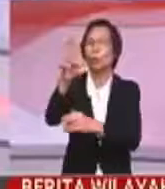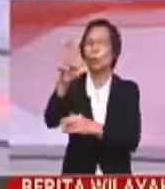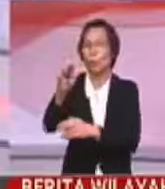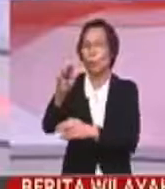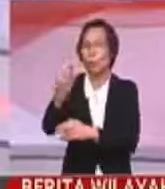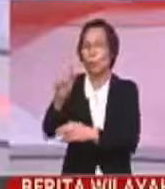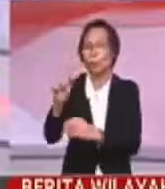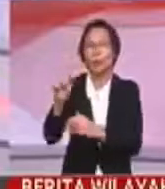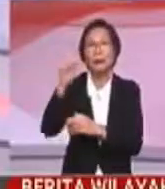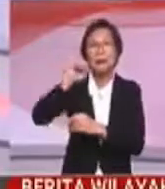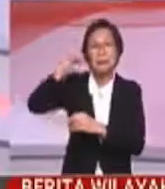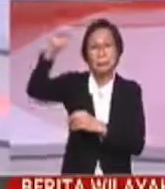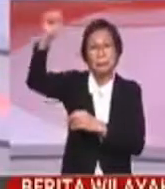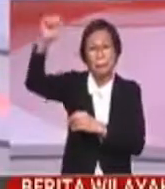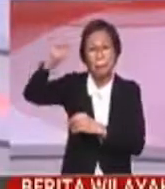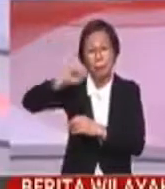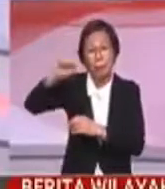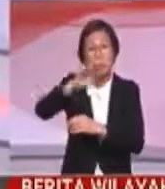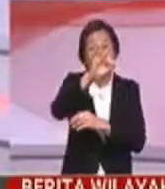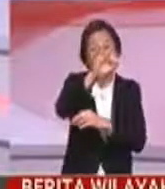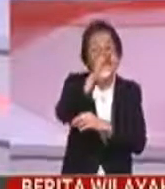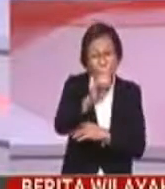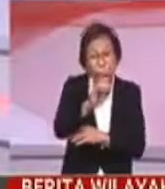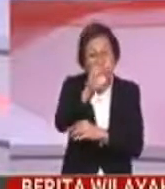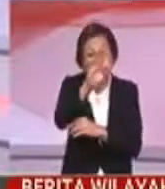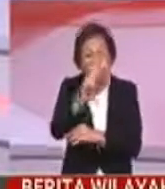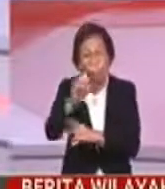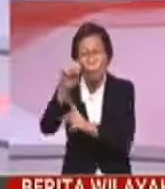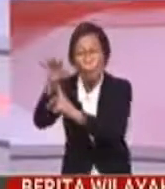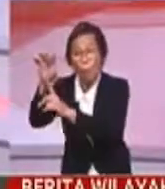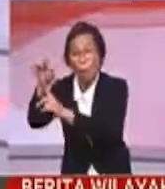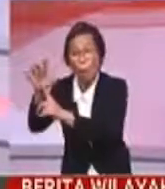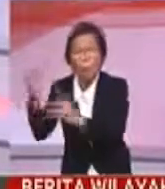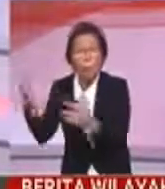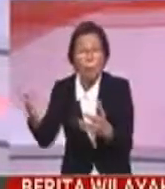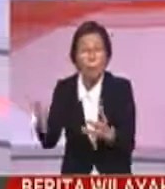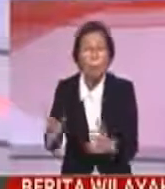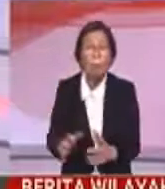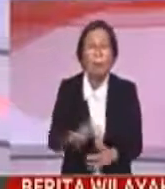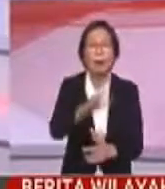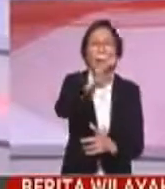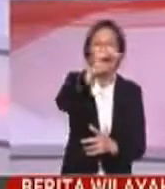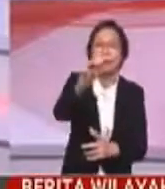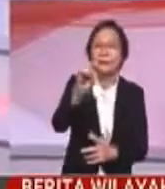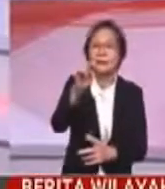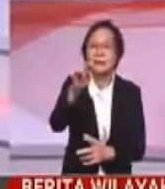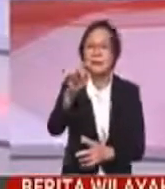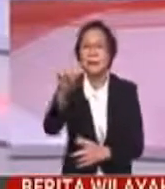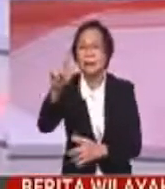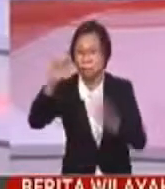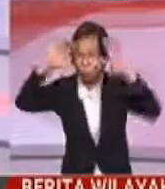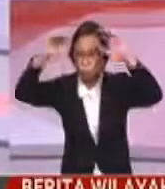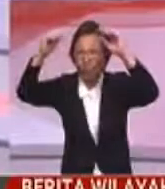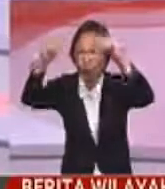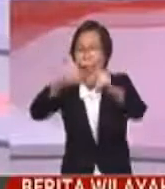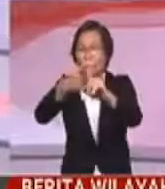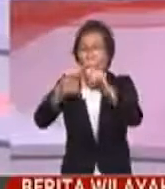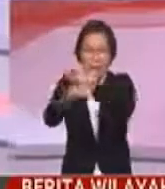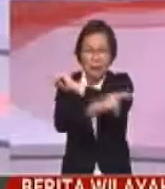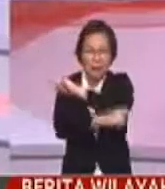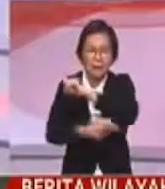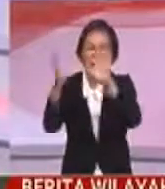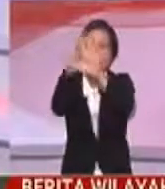Hai tabah Penjasorkes 90 kawasan liputan jalur lebar Mercy pelan jalinan digital negara antara tumpuannya dari negeri